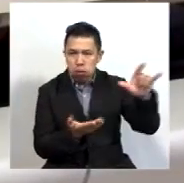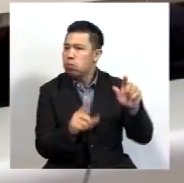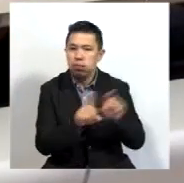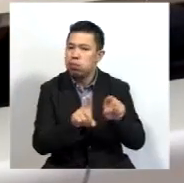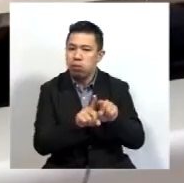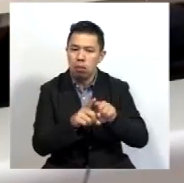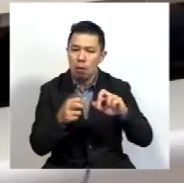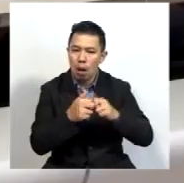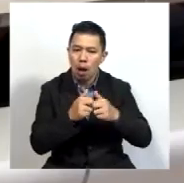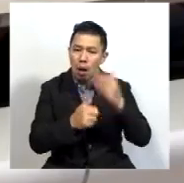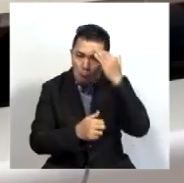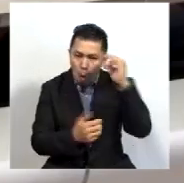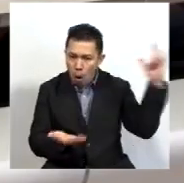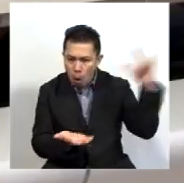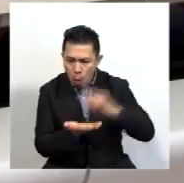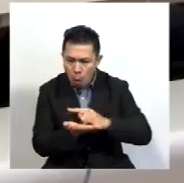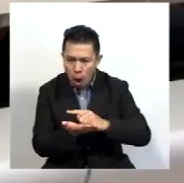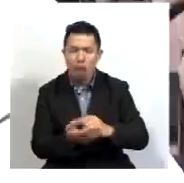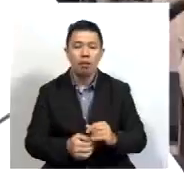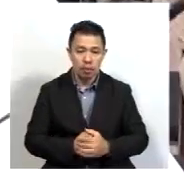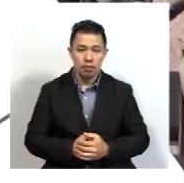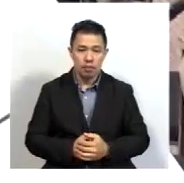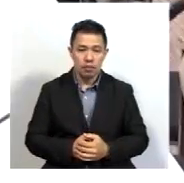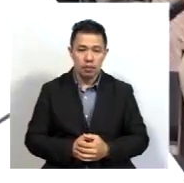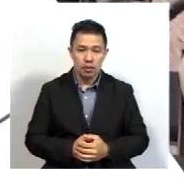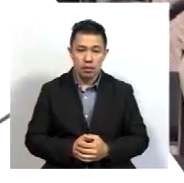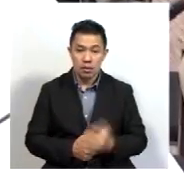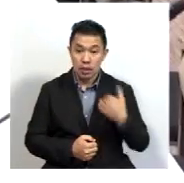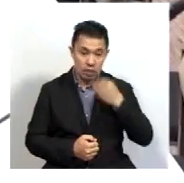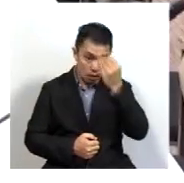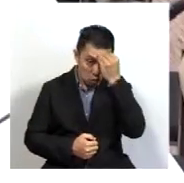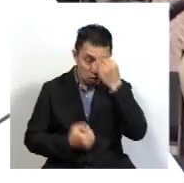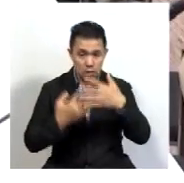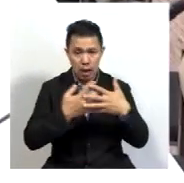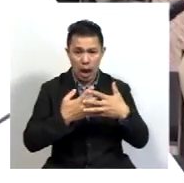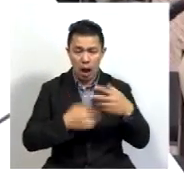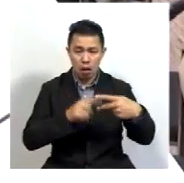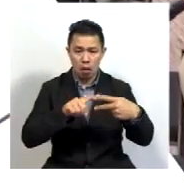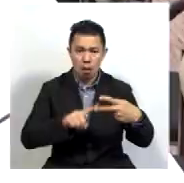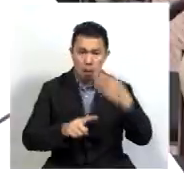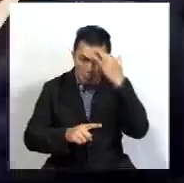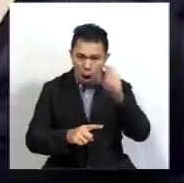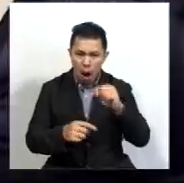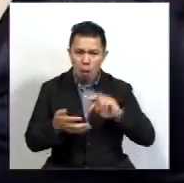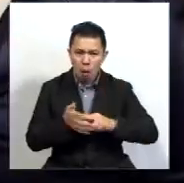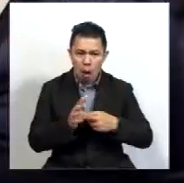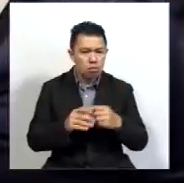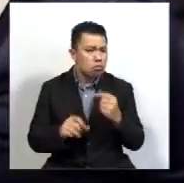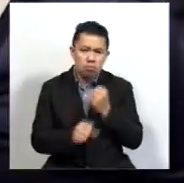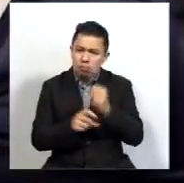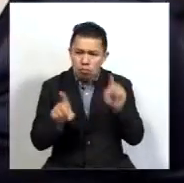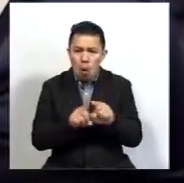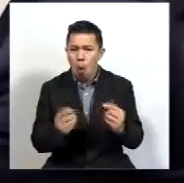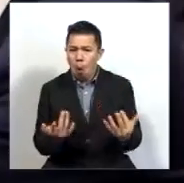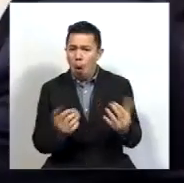ของตัวเองได้เพื่อเดินทางกลับออกจากนครอู่ฮั่นได้นะครับยกเว้นญี่ปุ่นและอเมริกาซึ่งทุกฝ่ายเนี่ยอยู่ในสถานการณ์เดียวกัน